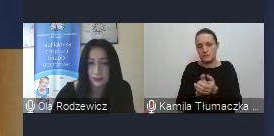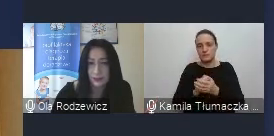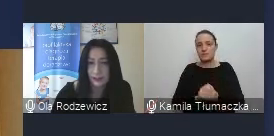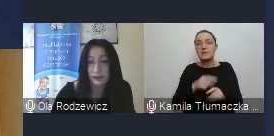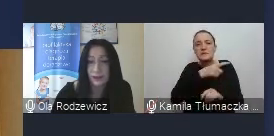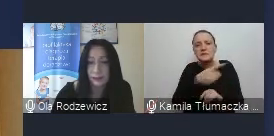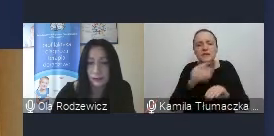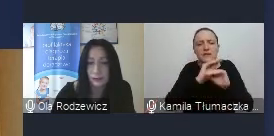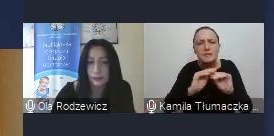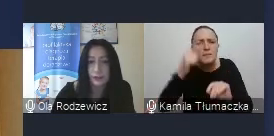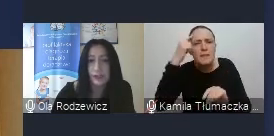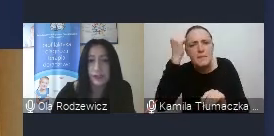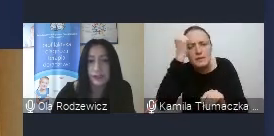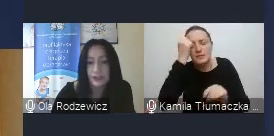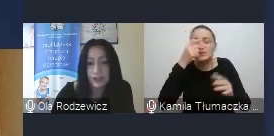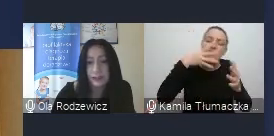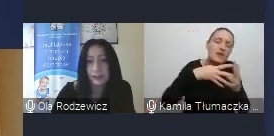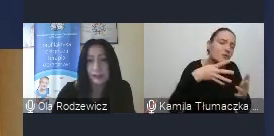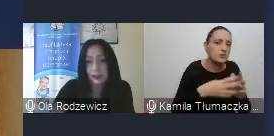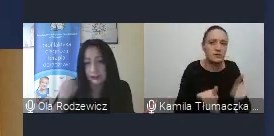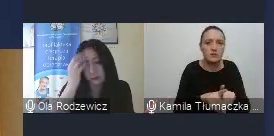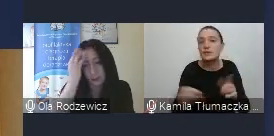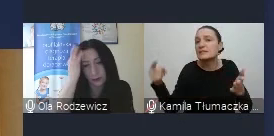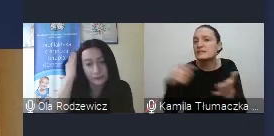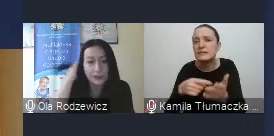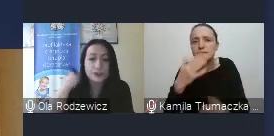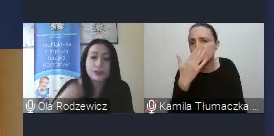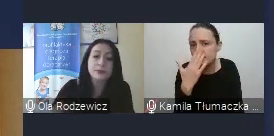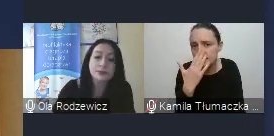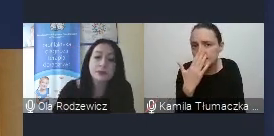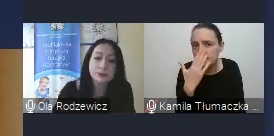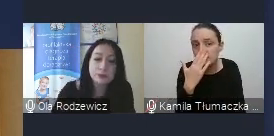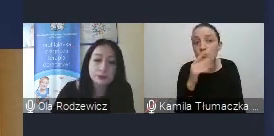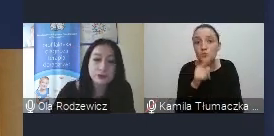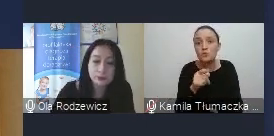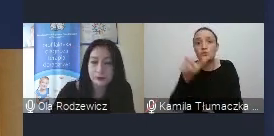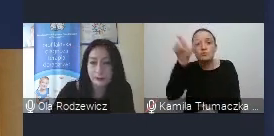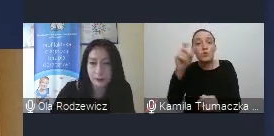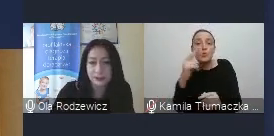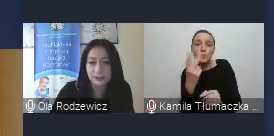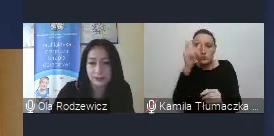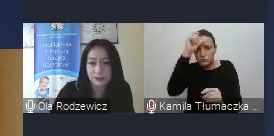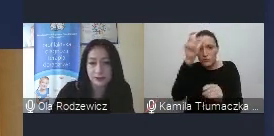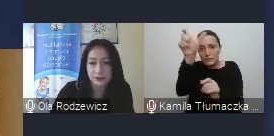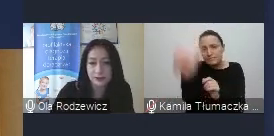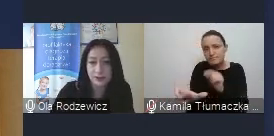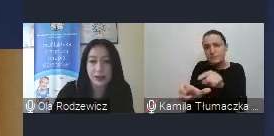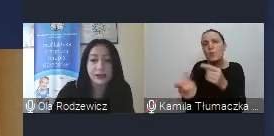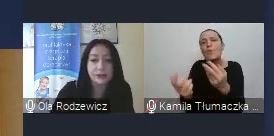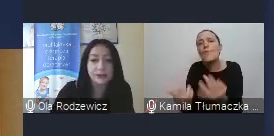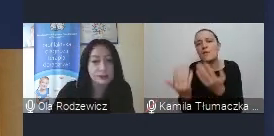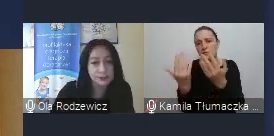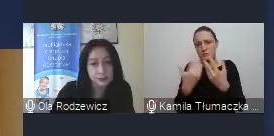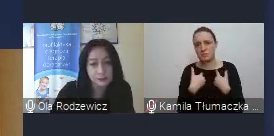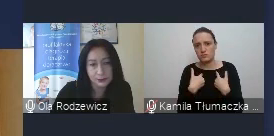tym pamiętali i w diagnozie, że naszym celem jest to, żeby ten drugi człowiek miał łatwiejsze życie,